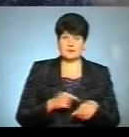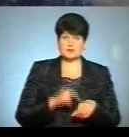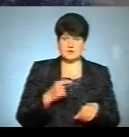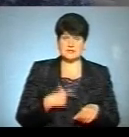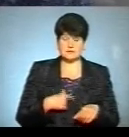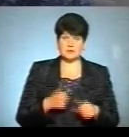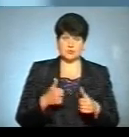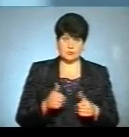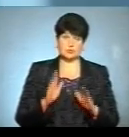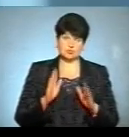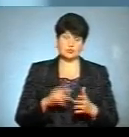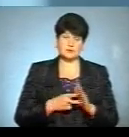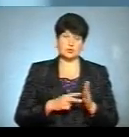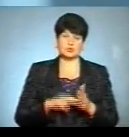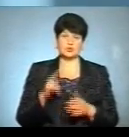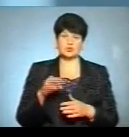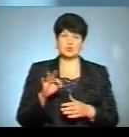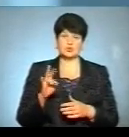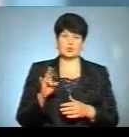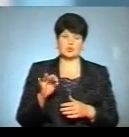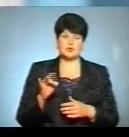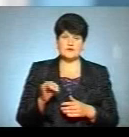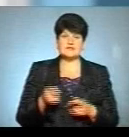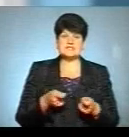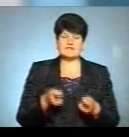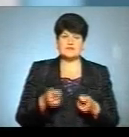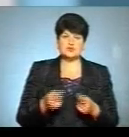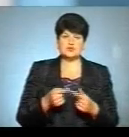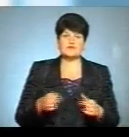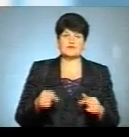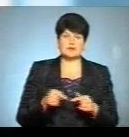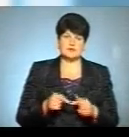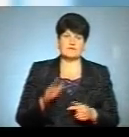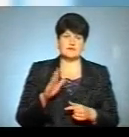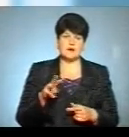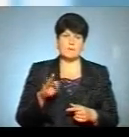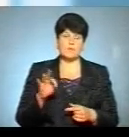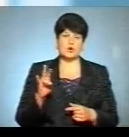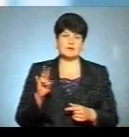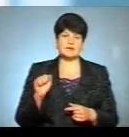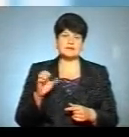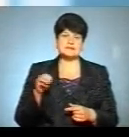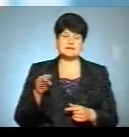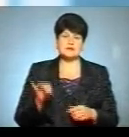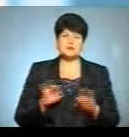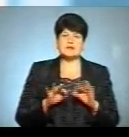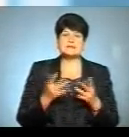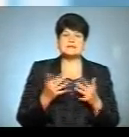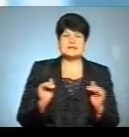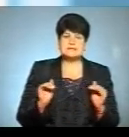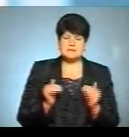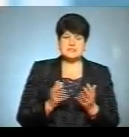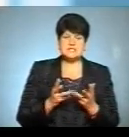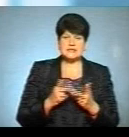то планую надалі бути донором. Завідувачка відділу заготівлі крові і компонентів Віра Монастирська розповідає, наскільки зменшилась